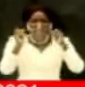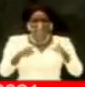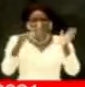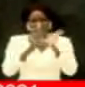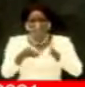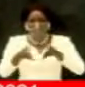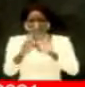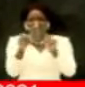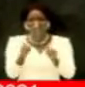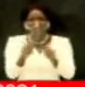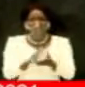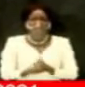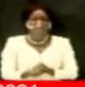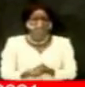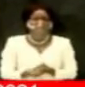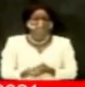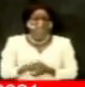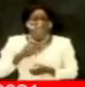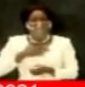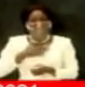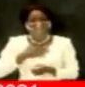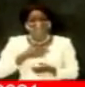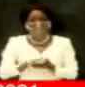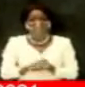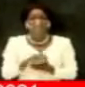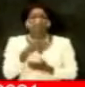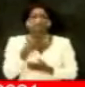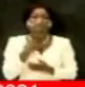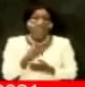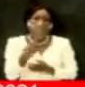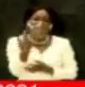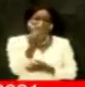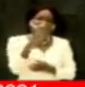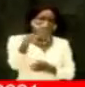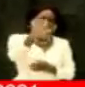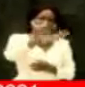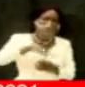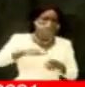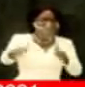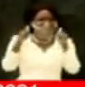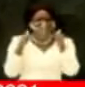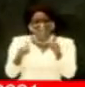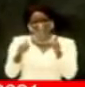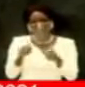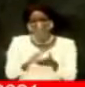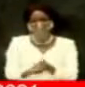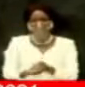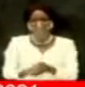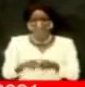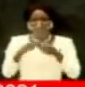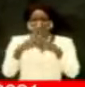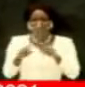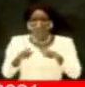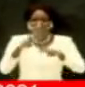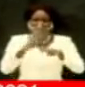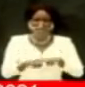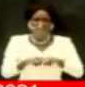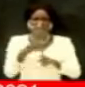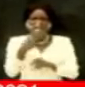ndithu kutero ndiye ineyo ndafundile Malawi zabwino zose komanso pakakhala